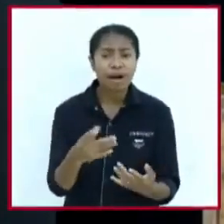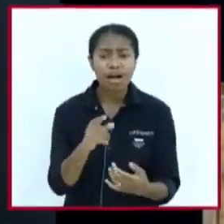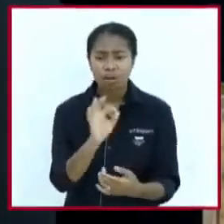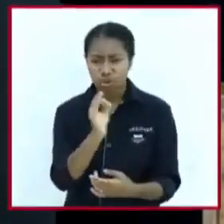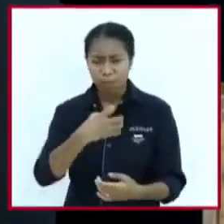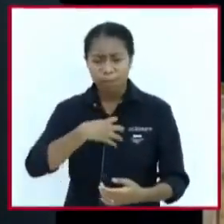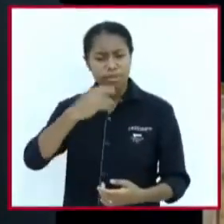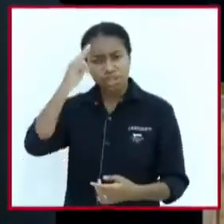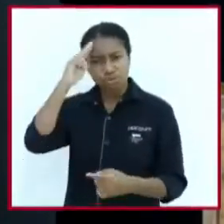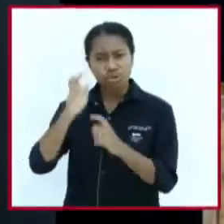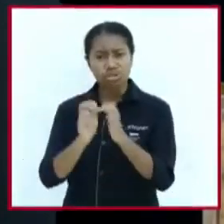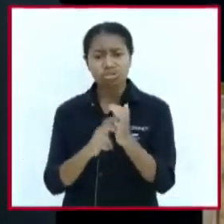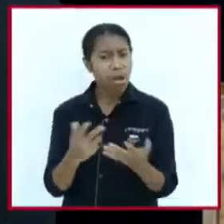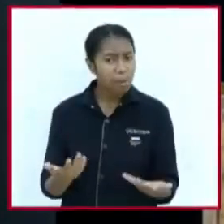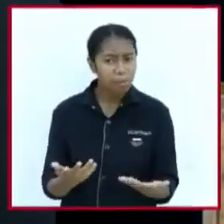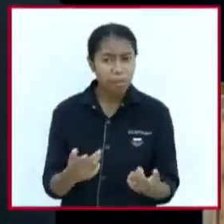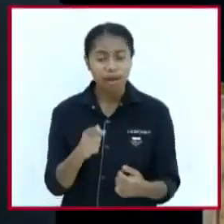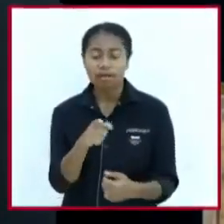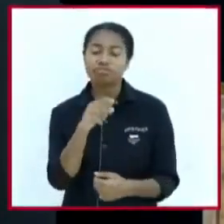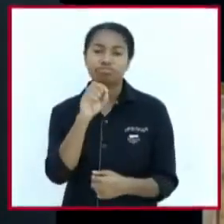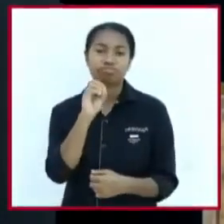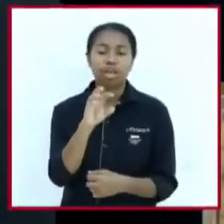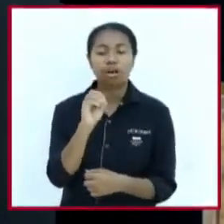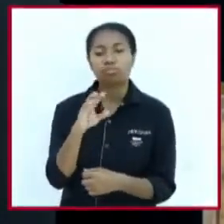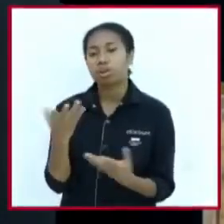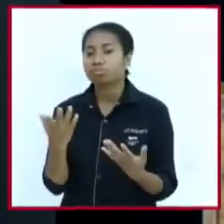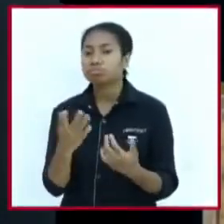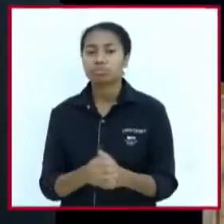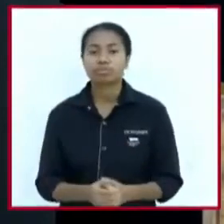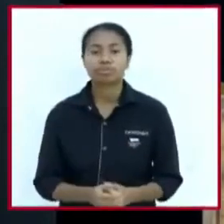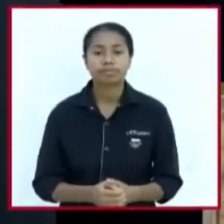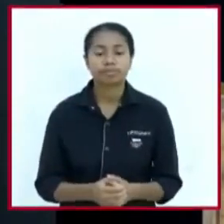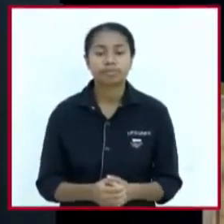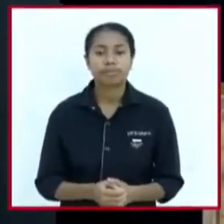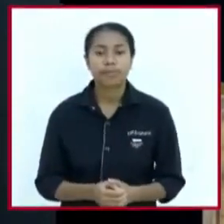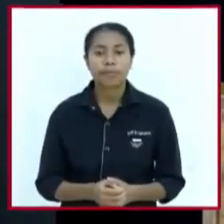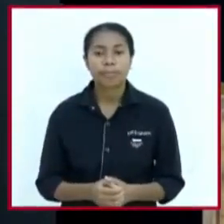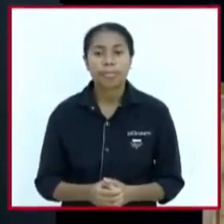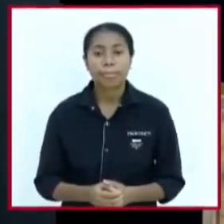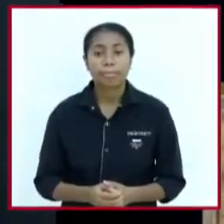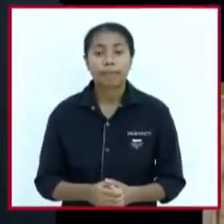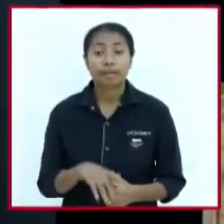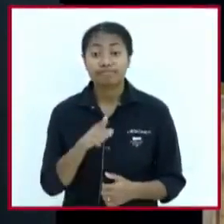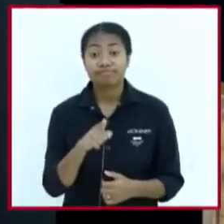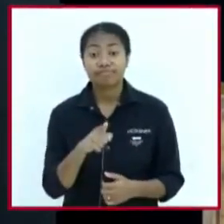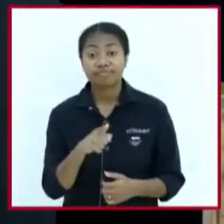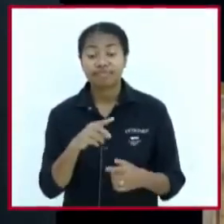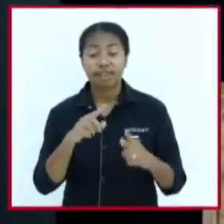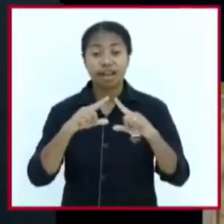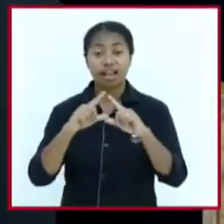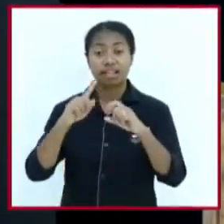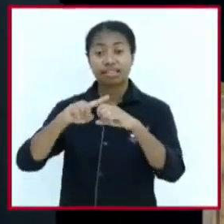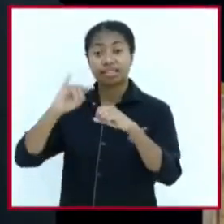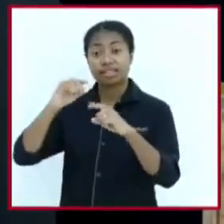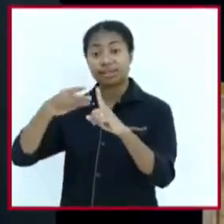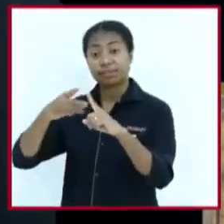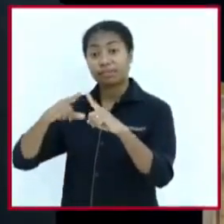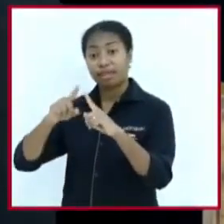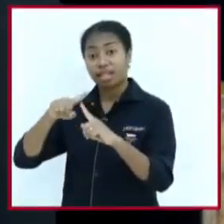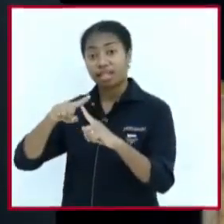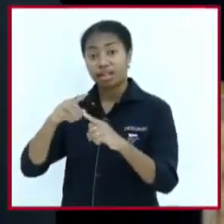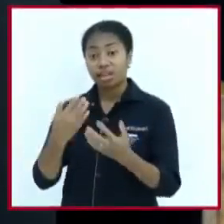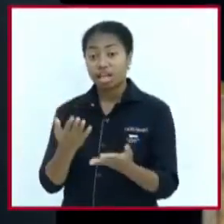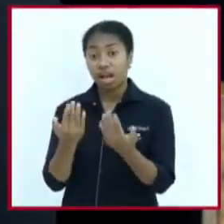kualitasnya jauh lebih rendah dari agama Yahudi Hai Akibat dari bujukan itu maka